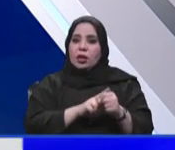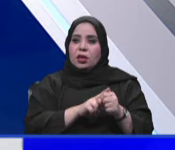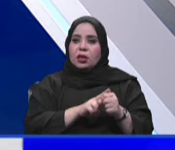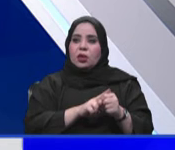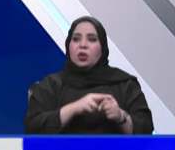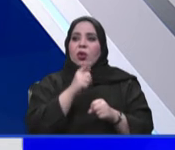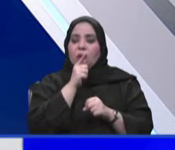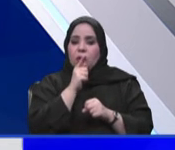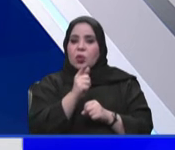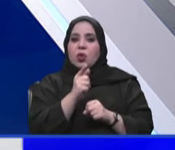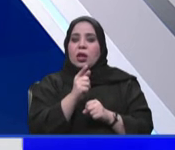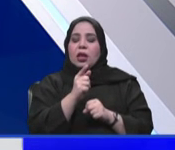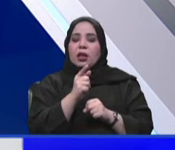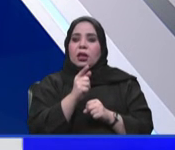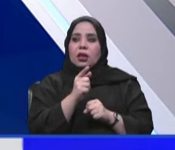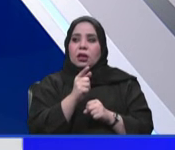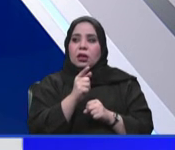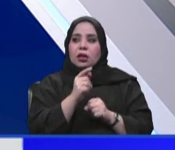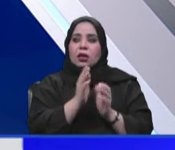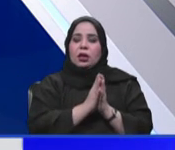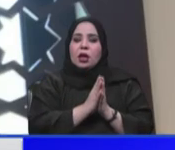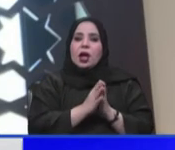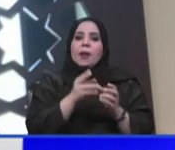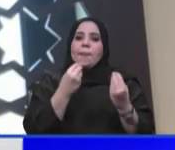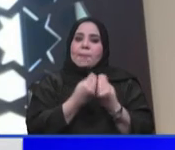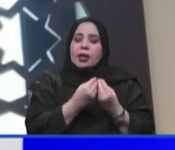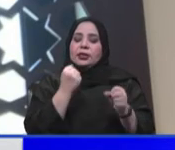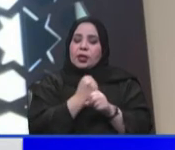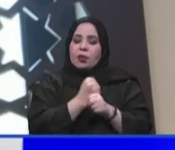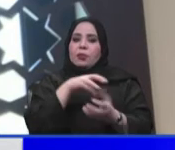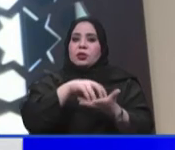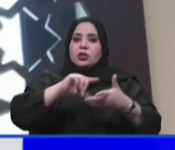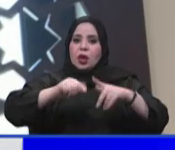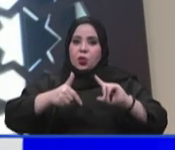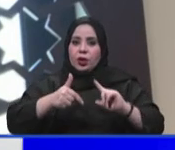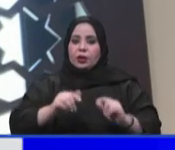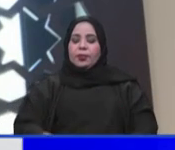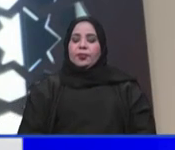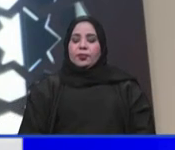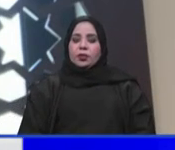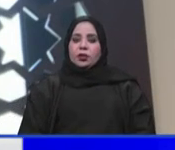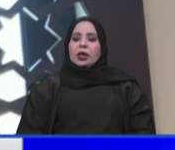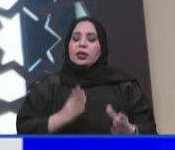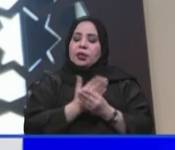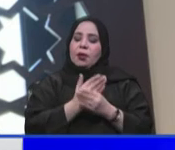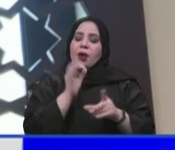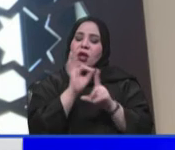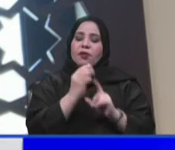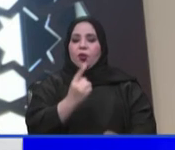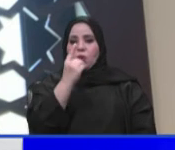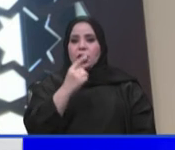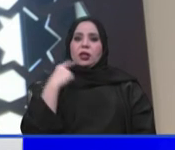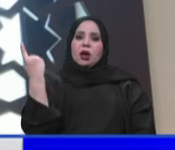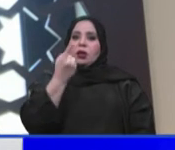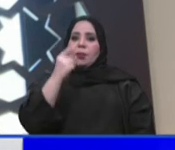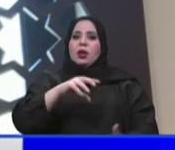تكامل فيما بين دول مجلس التعاون، نحن نعمل على يعني خارطة واحدة ونعمل على هدف واحد، وأن